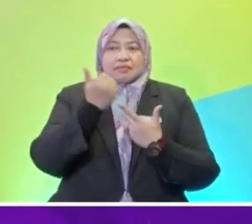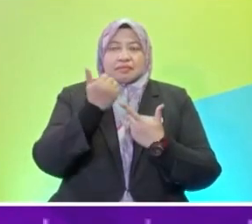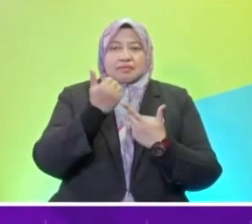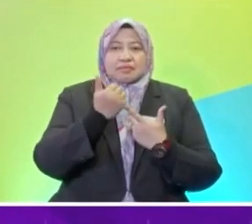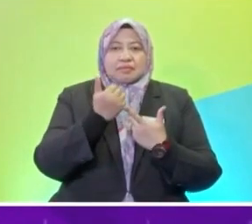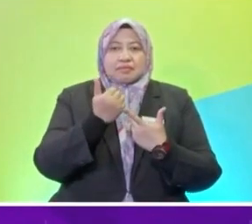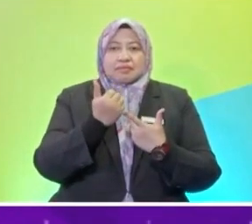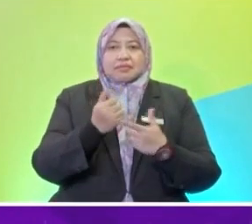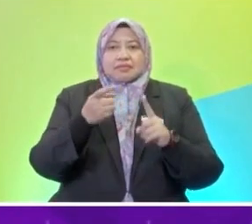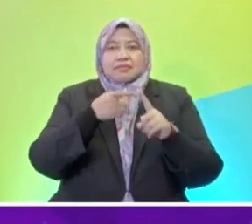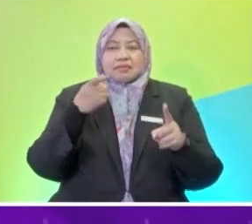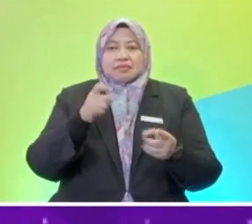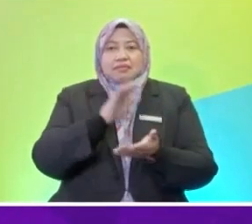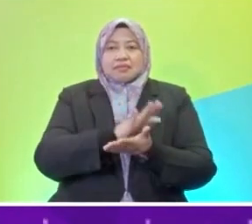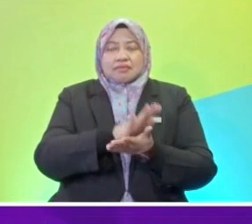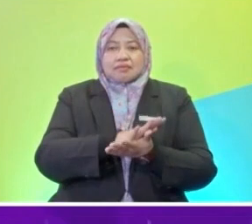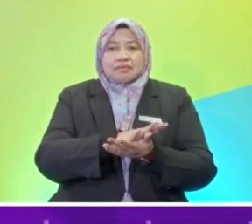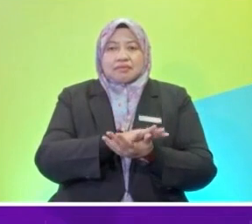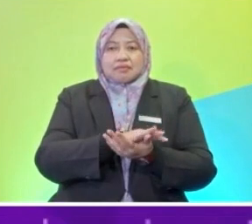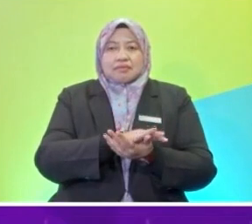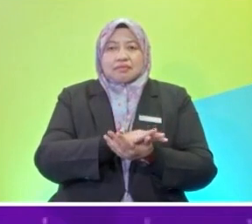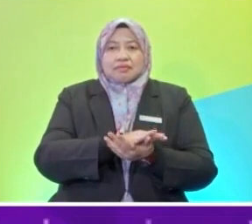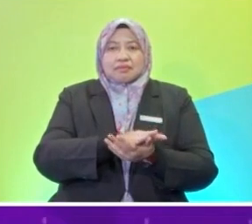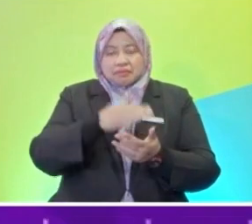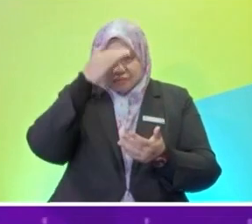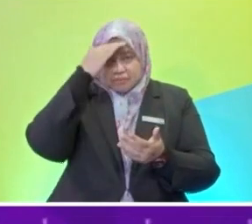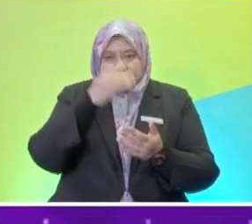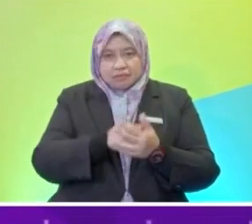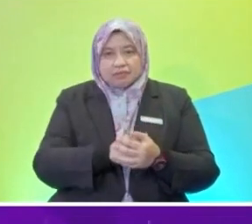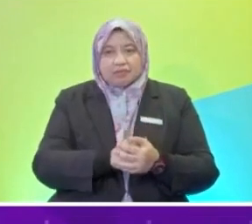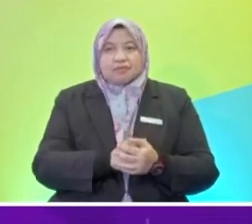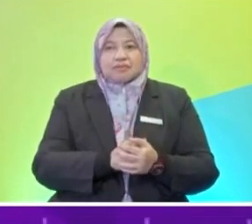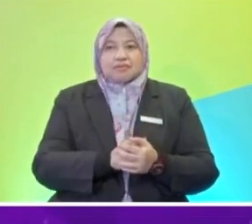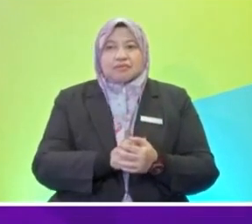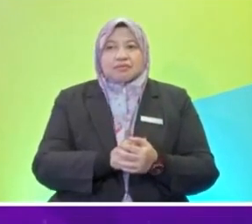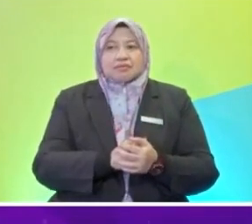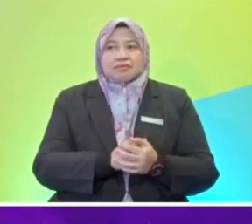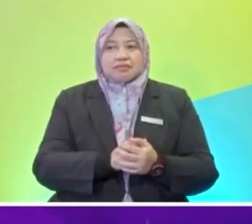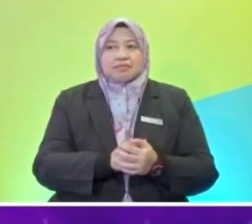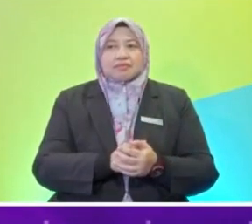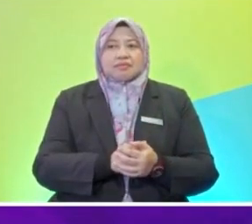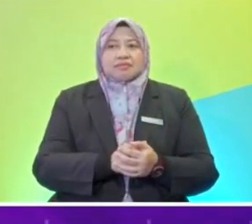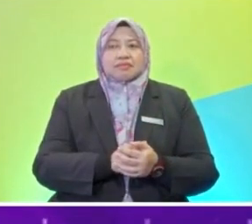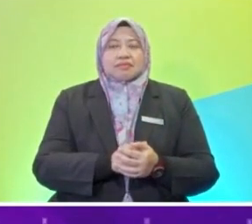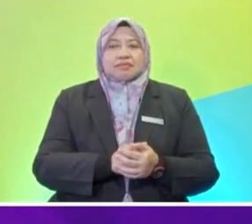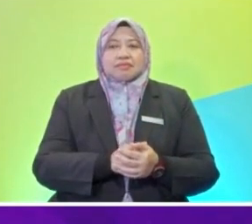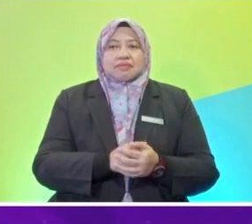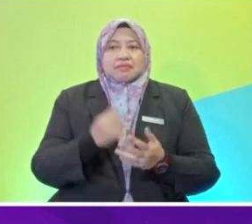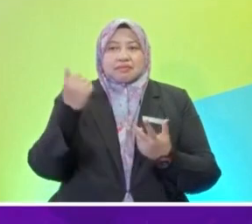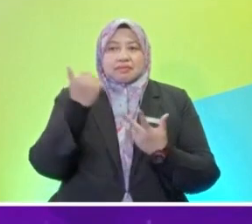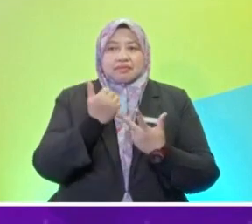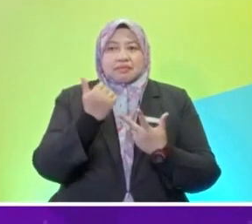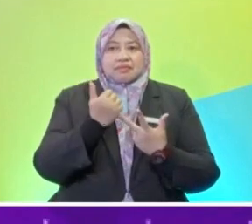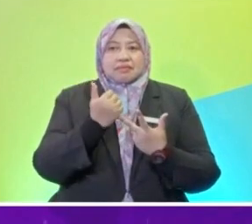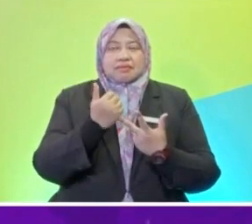kedua Mas Aqila dari sekolah kebangsaan padahal udah dua Hai masa Qila Muhammad